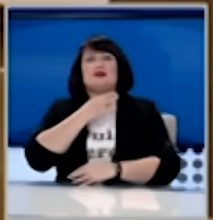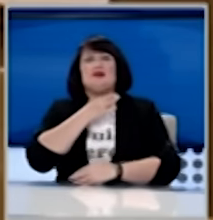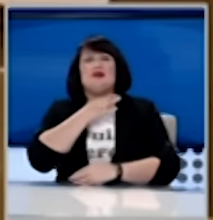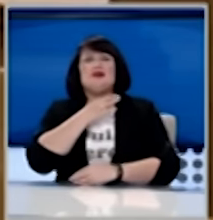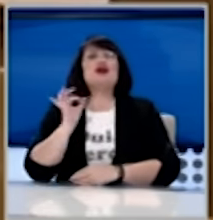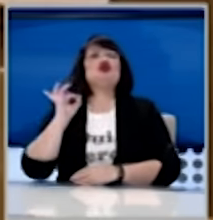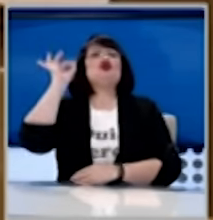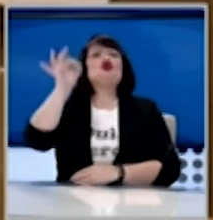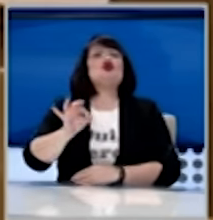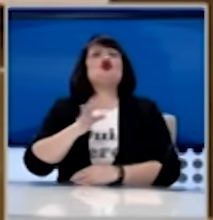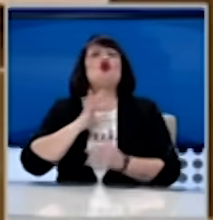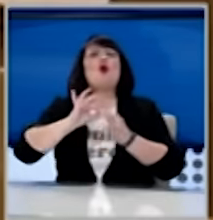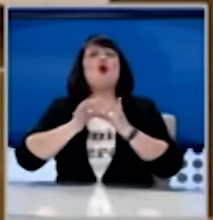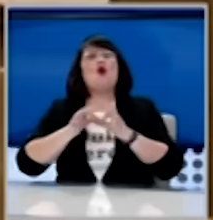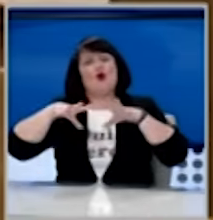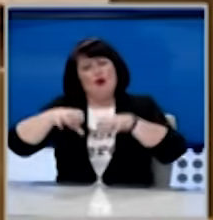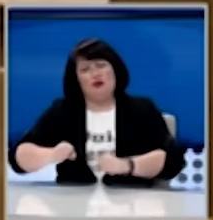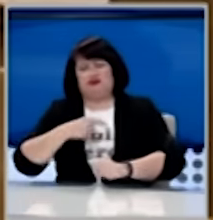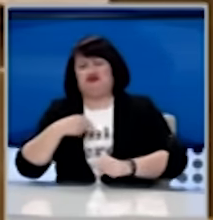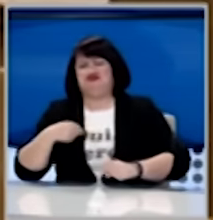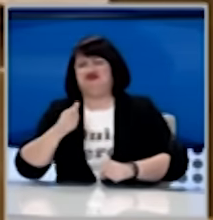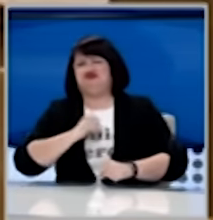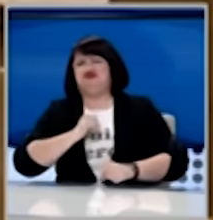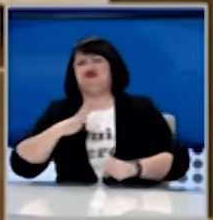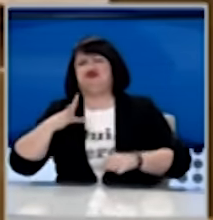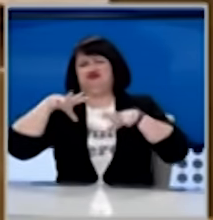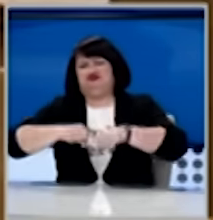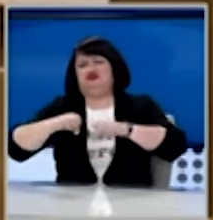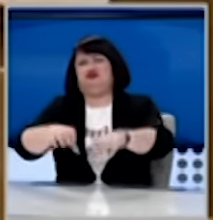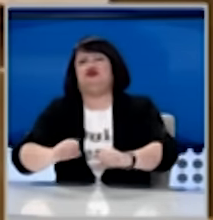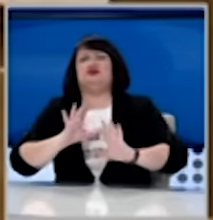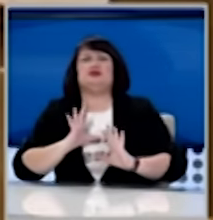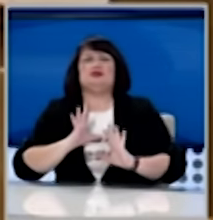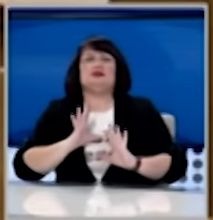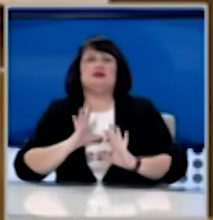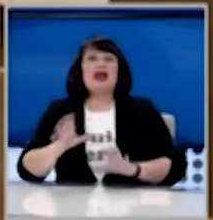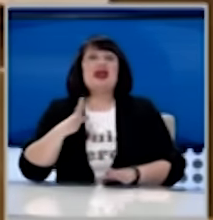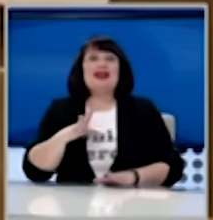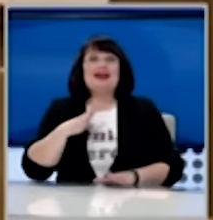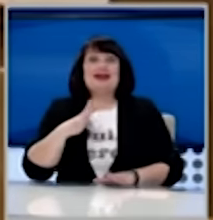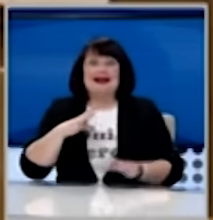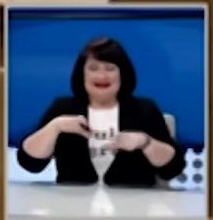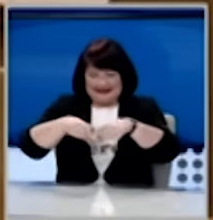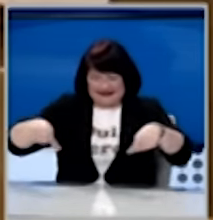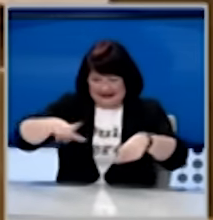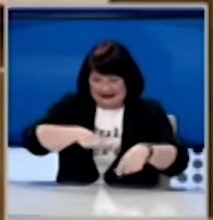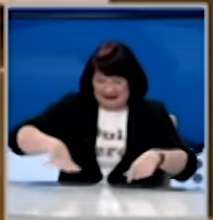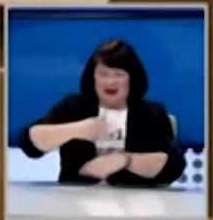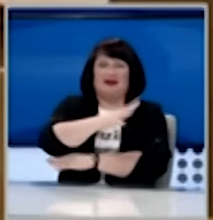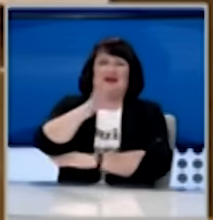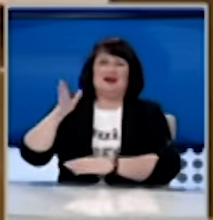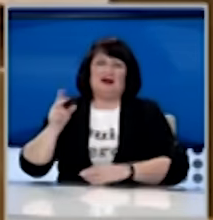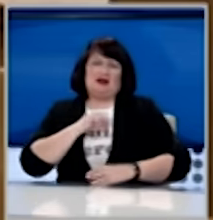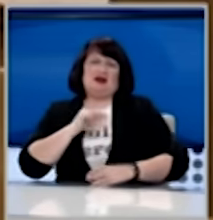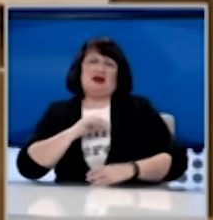τις επιδιώξεις μονοπωλιακών ομίλων φιλοδοξώντας να μην υπάρχει κανένα κομμάτι του δάσους χωρίς